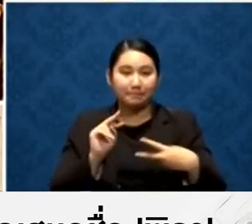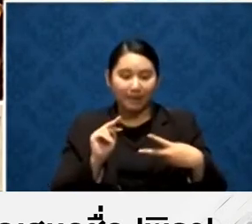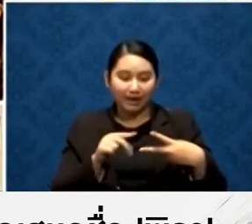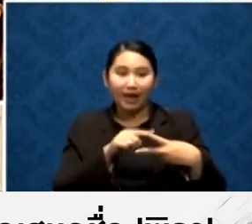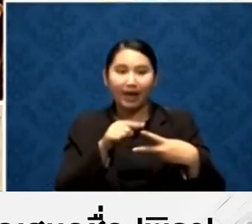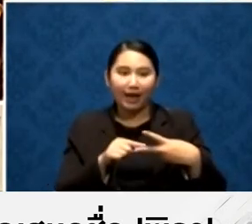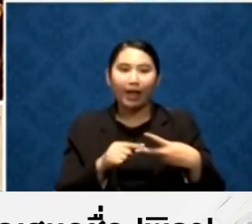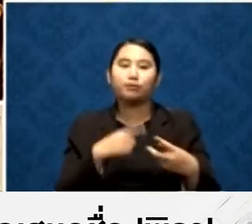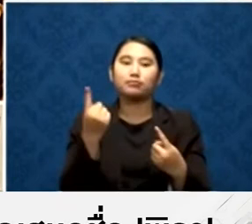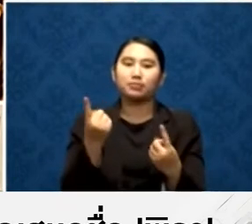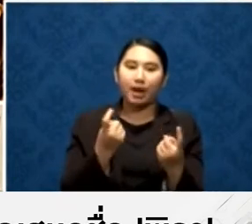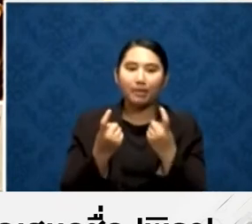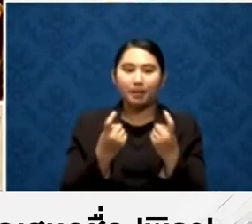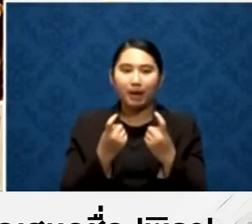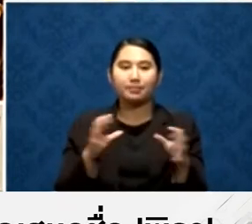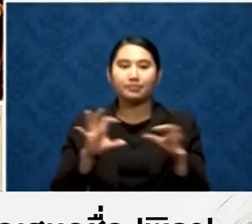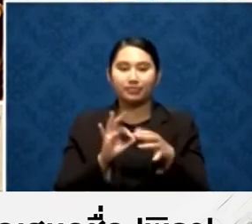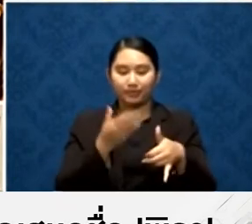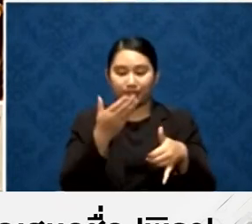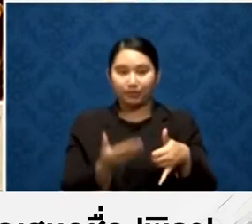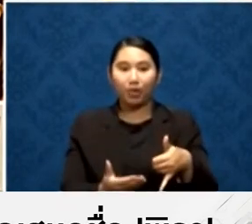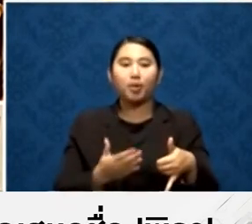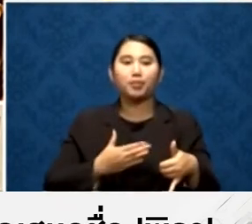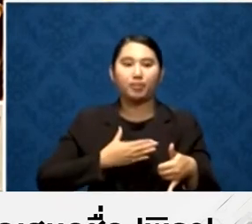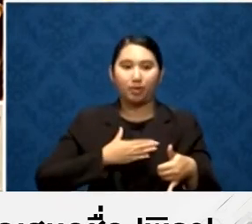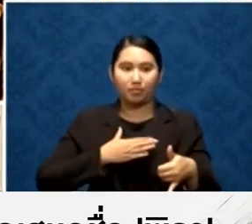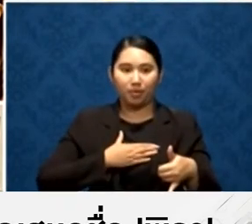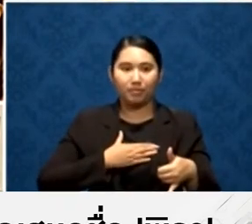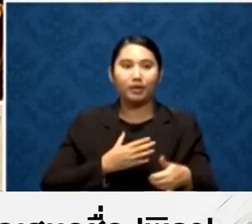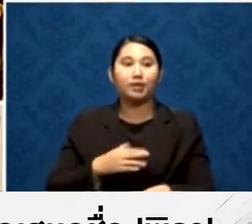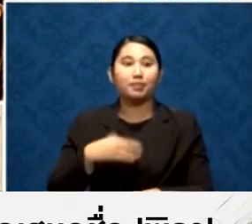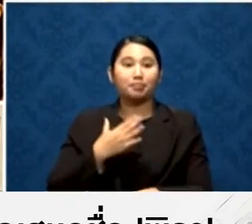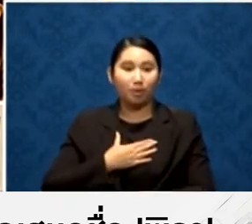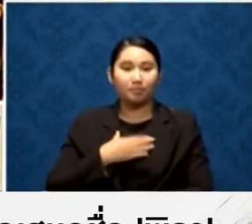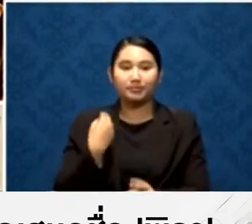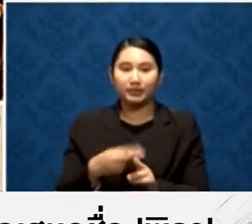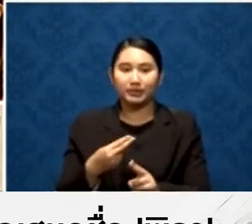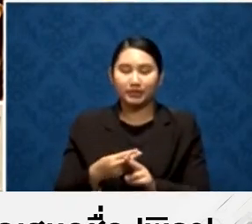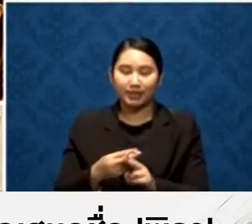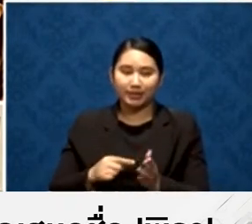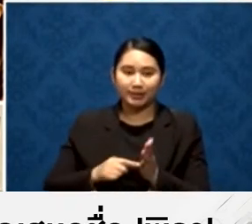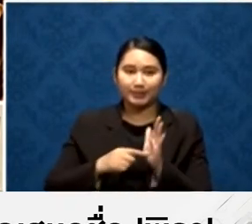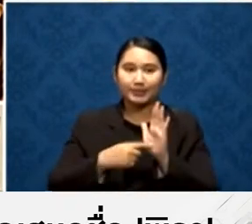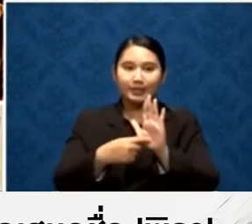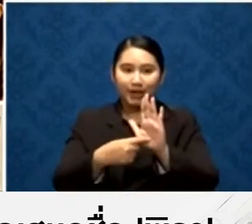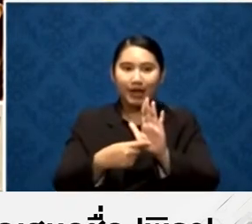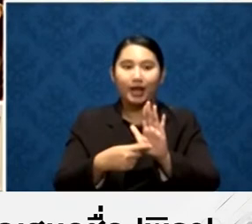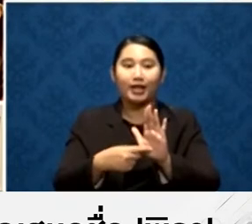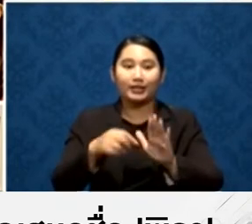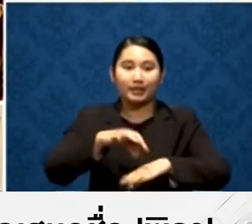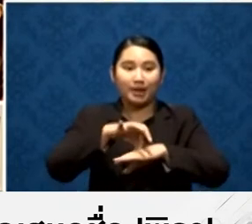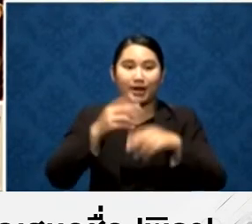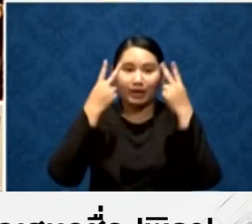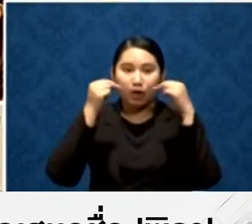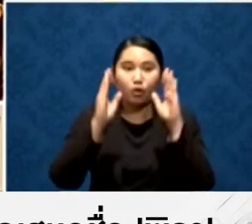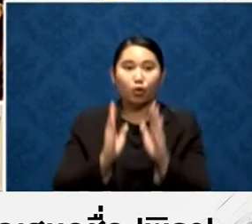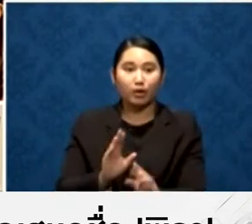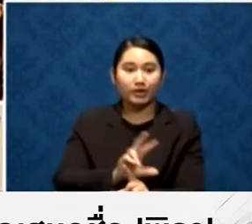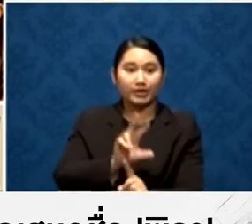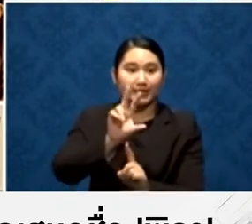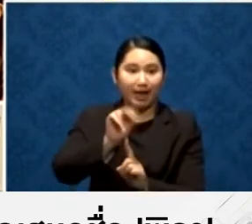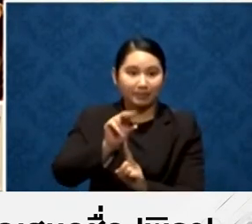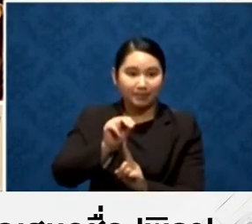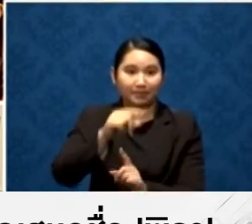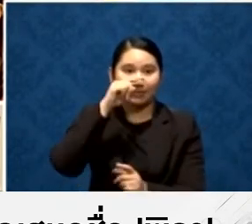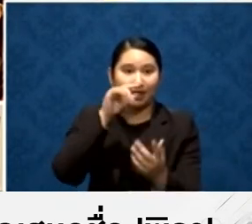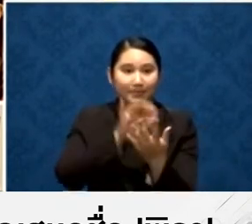าการเสนอกฎหมายเป็นหน้าที่ทางนิติบัญญัติของสภาซึ่งเป็นทางออกของปั